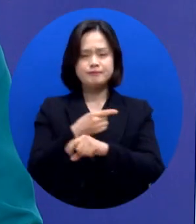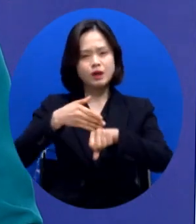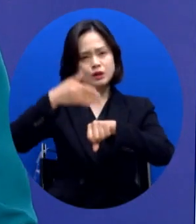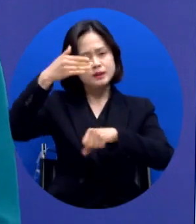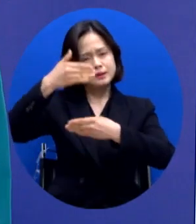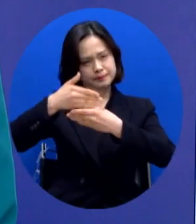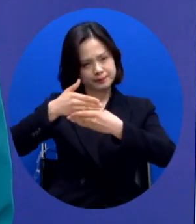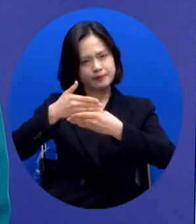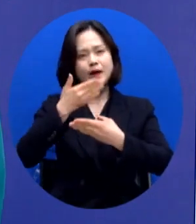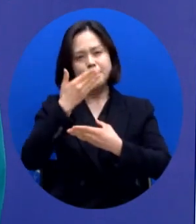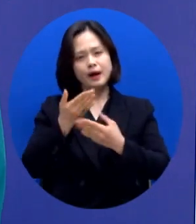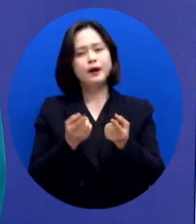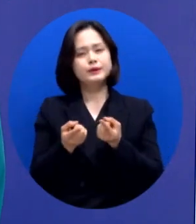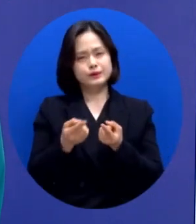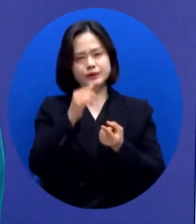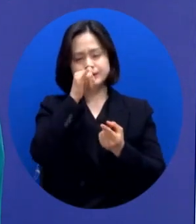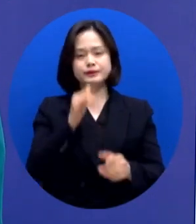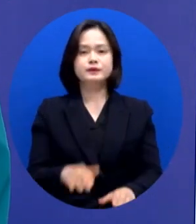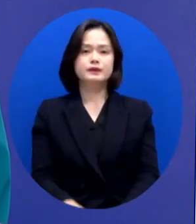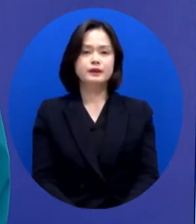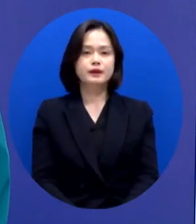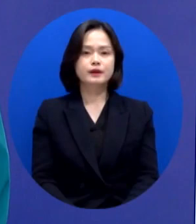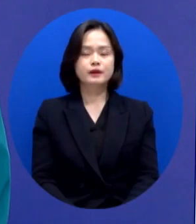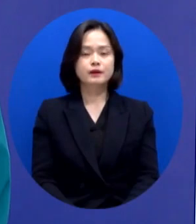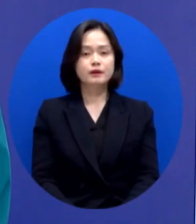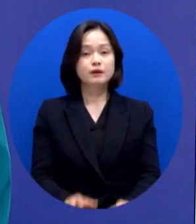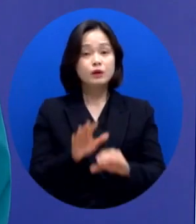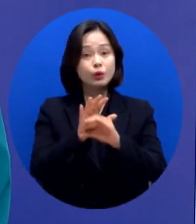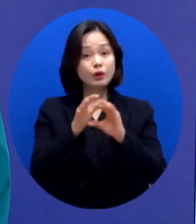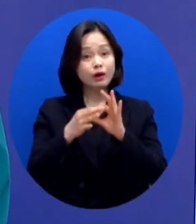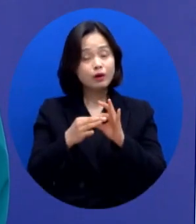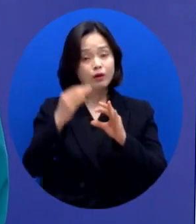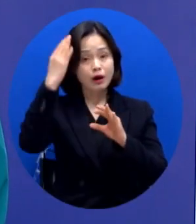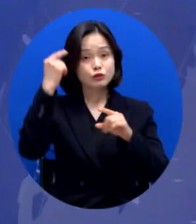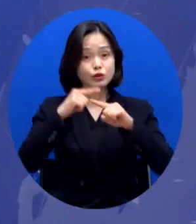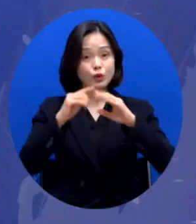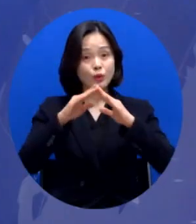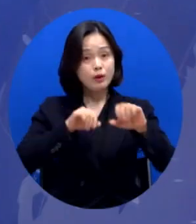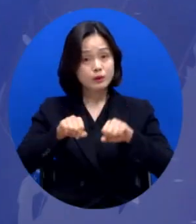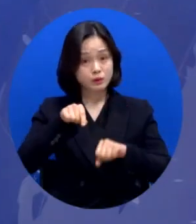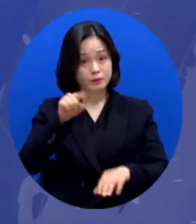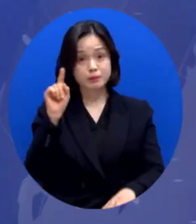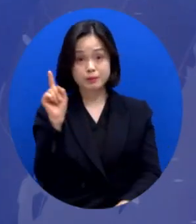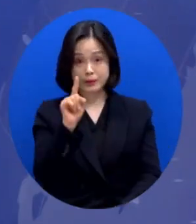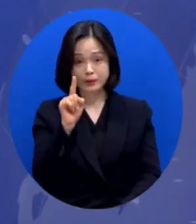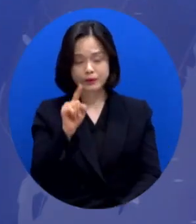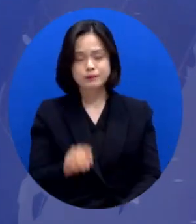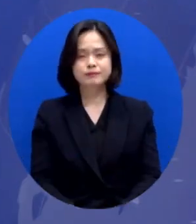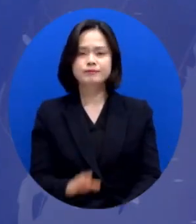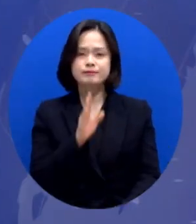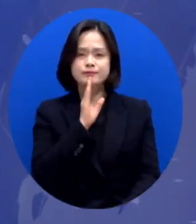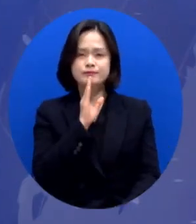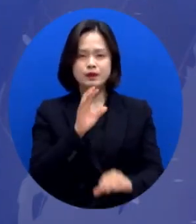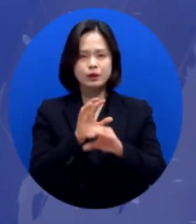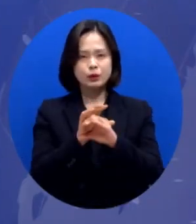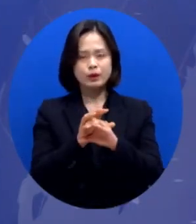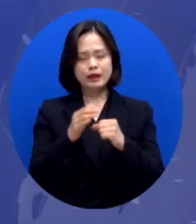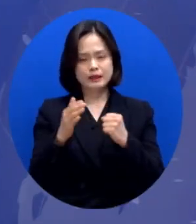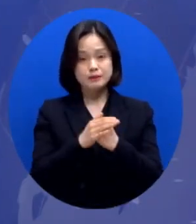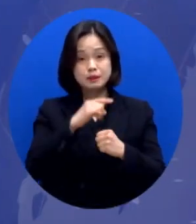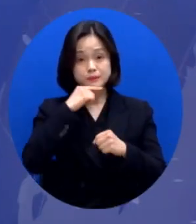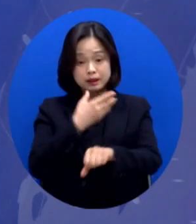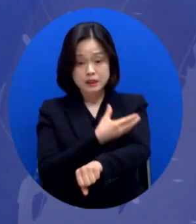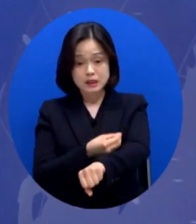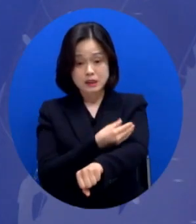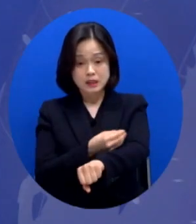또 코로나와 관련한 한국교회 소식도 있다고 들었는데 어떤 내용인가요? 네, 맞습니다. 코로나19로 헌혈 문화가 위축되면서 혈액